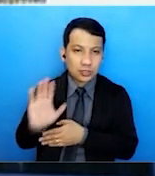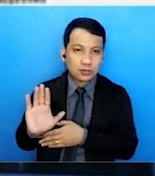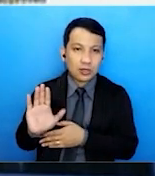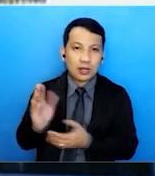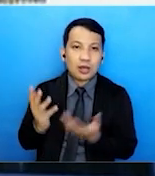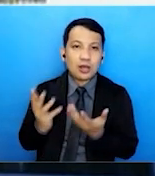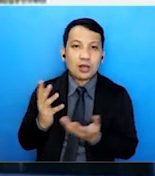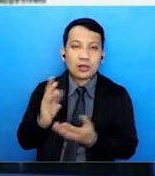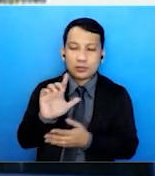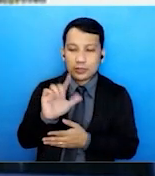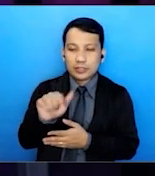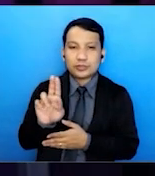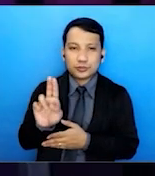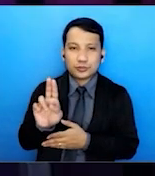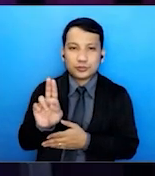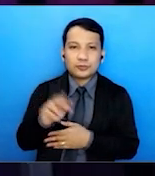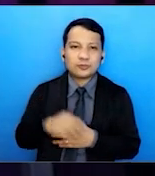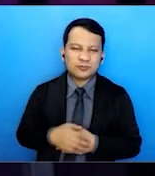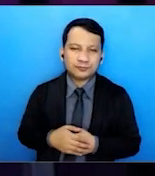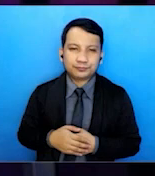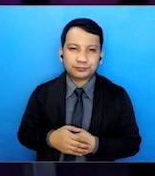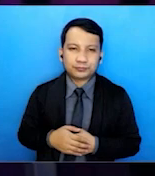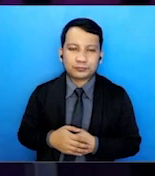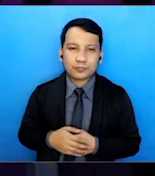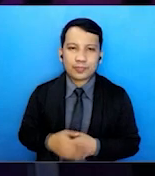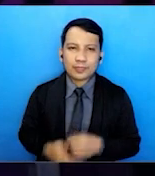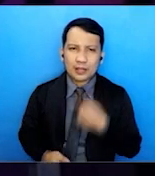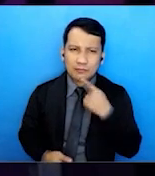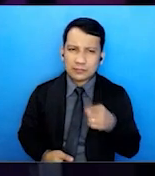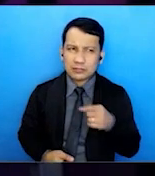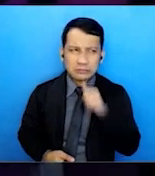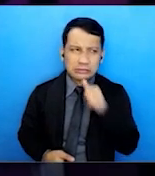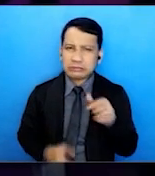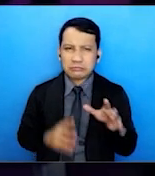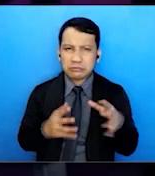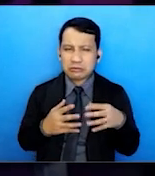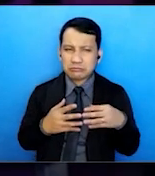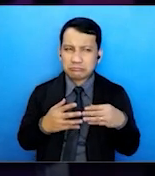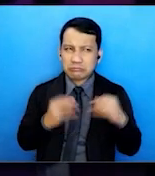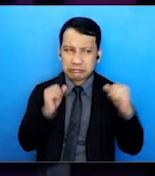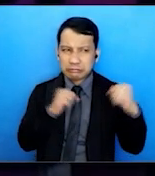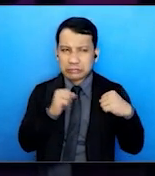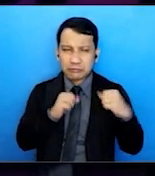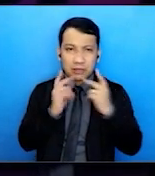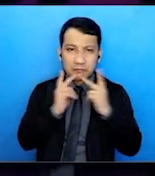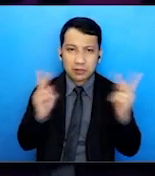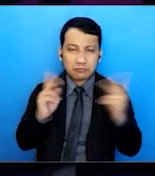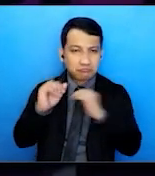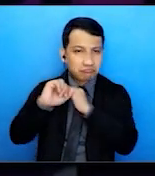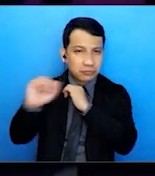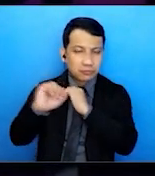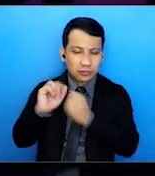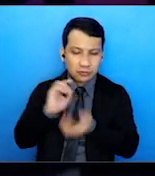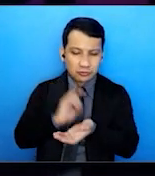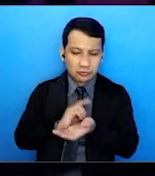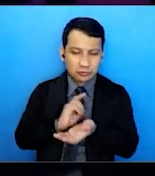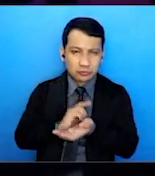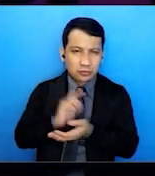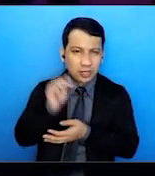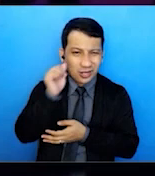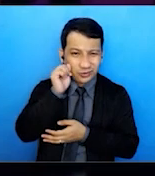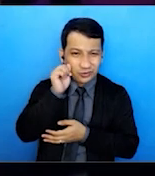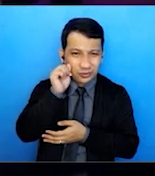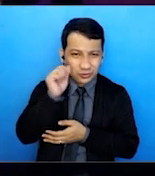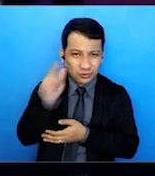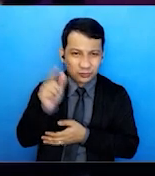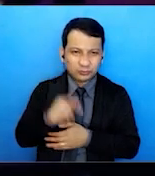mga local government units. Pero di pa rin kumbinsido rito ang public health advocate na si Dr. Anthony Liachon. Hindi naman